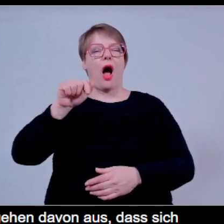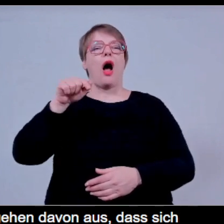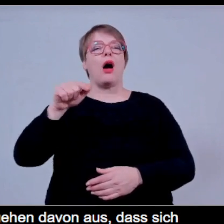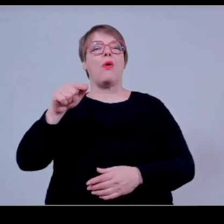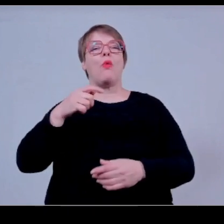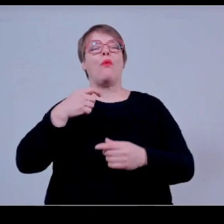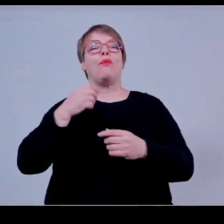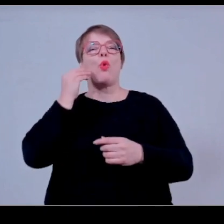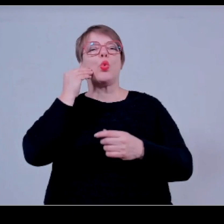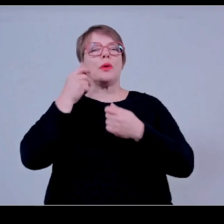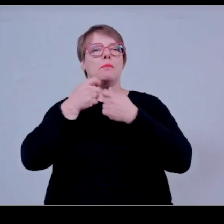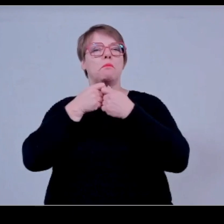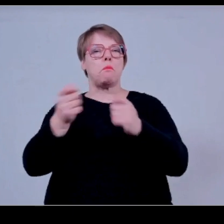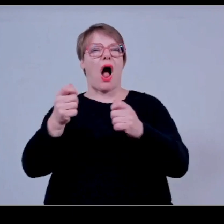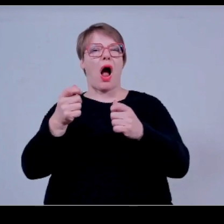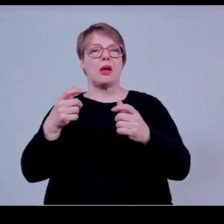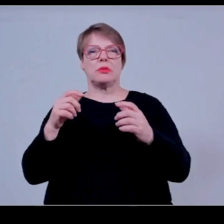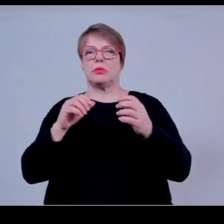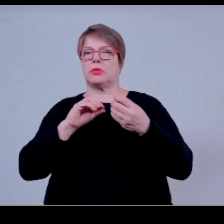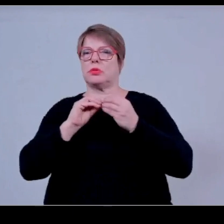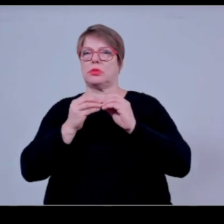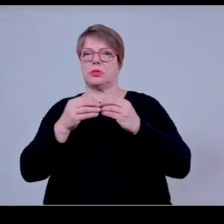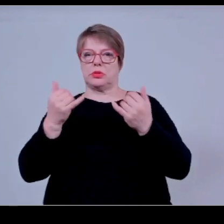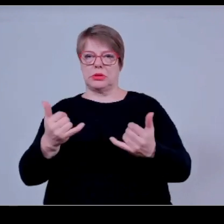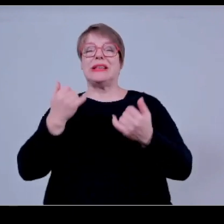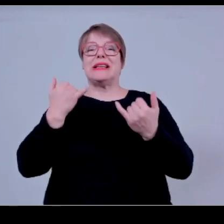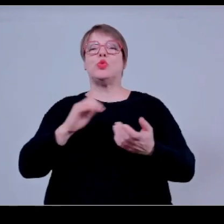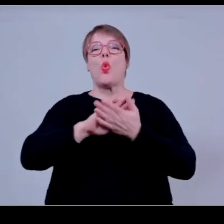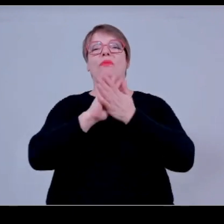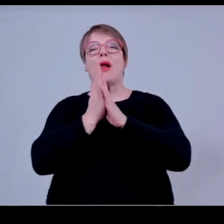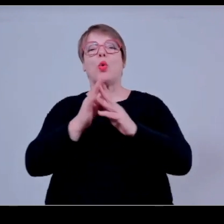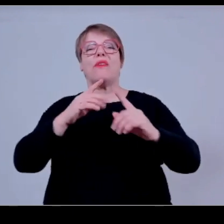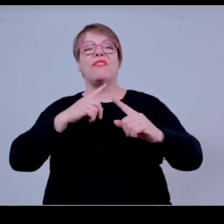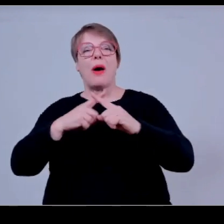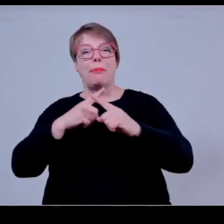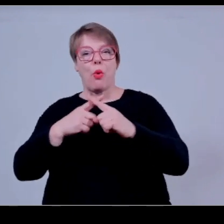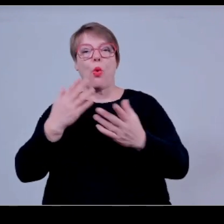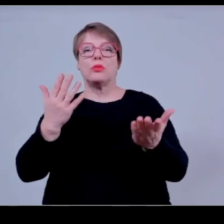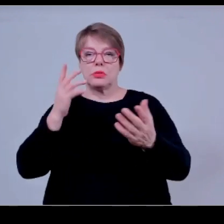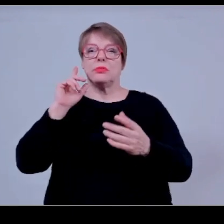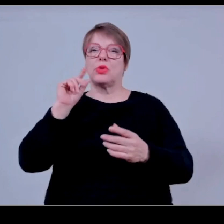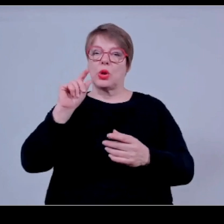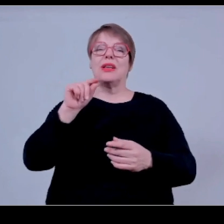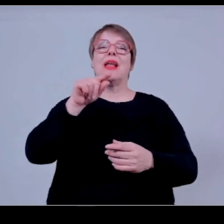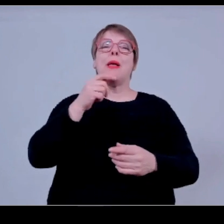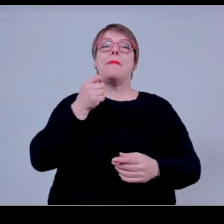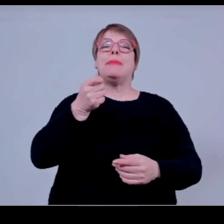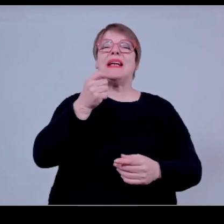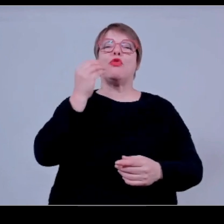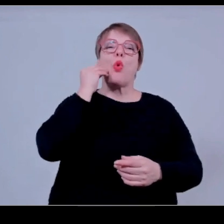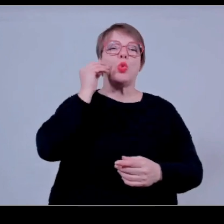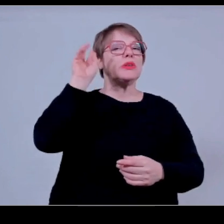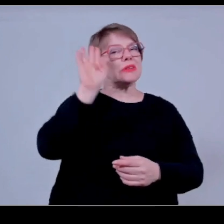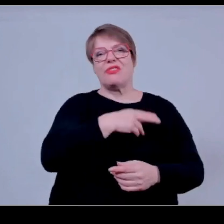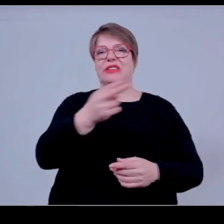gelten soll. Das ist etwas anderes, sage ich, die andere Kulisse. Das ist nicht deckungsgleich, weil es in etlichen Gemeinden, die einen angespannten